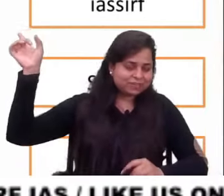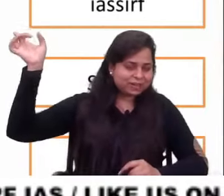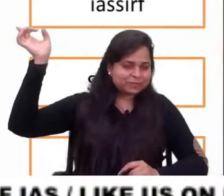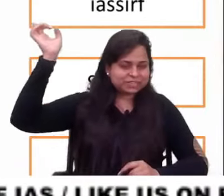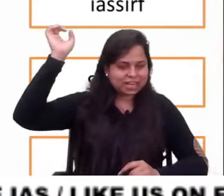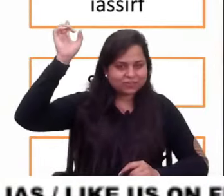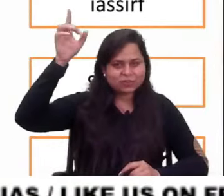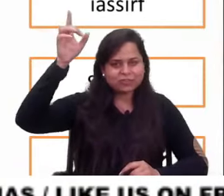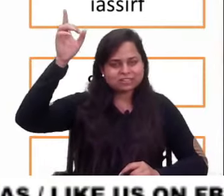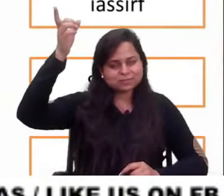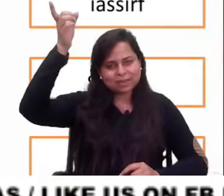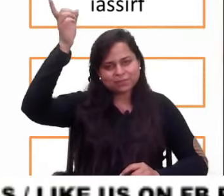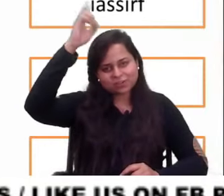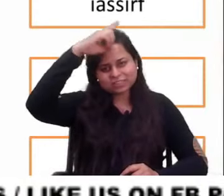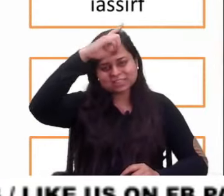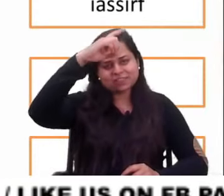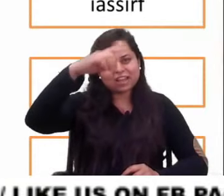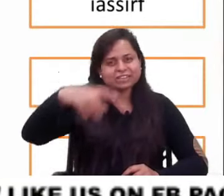शेयर